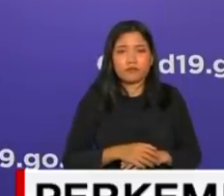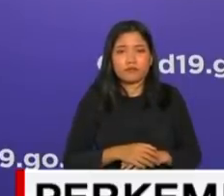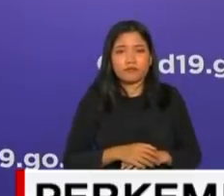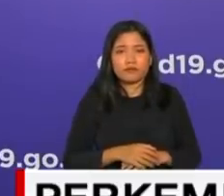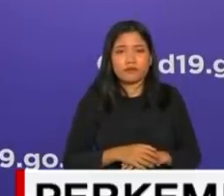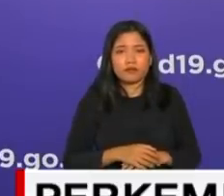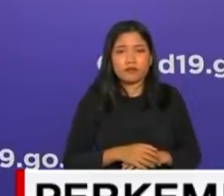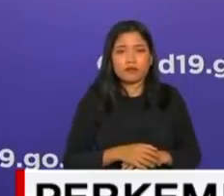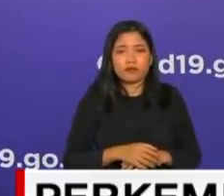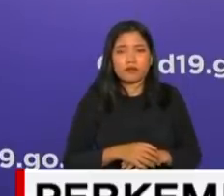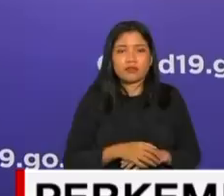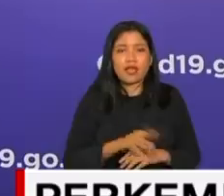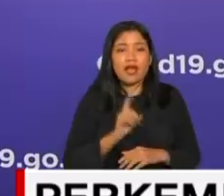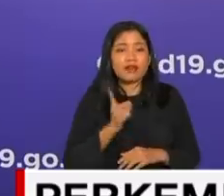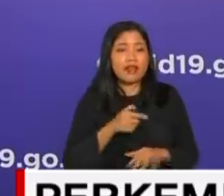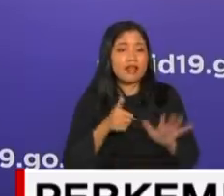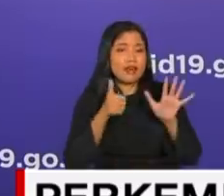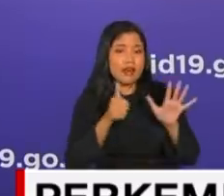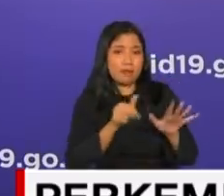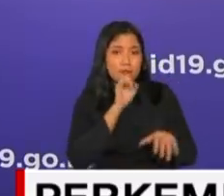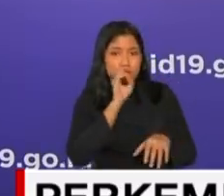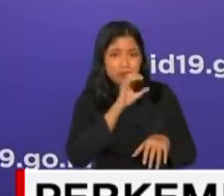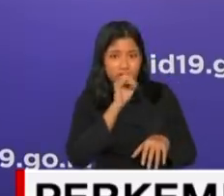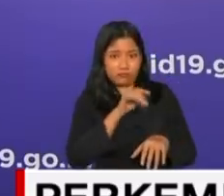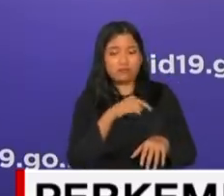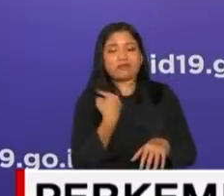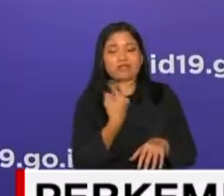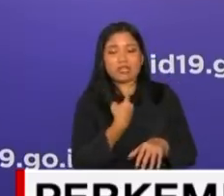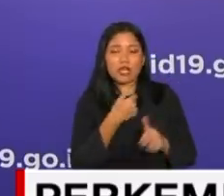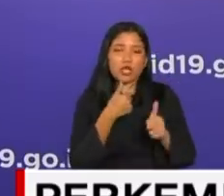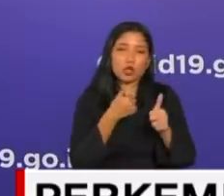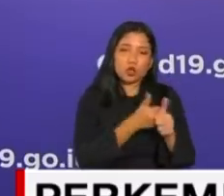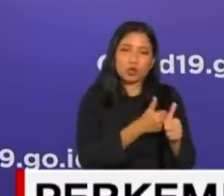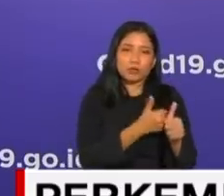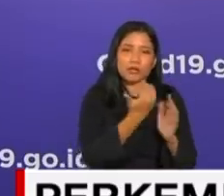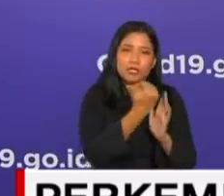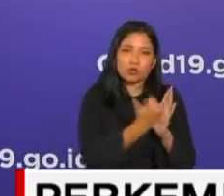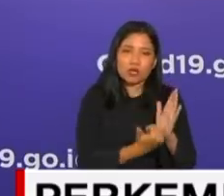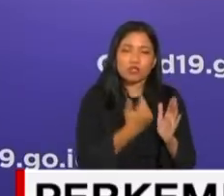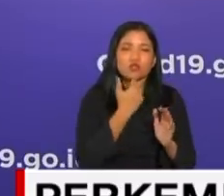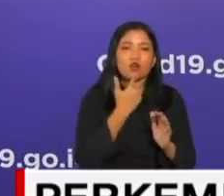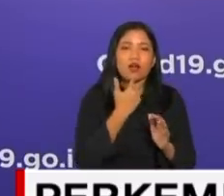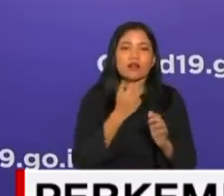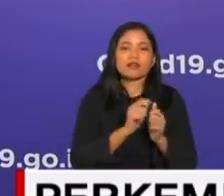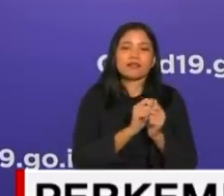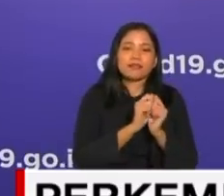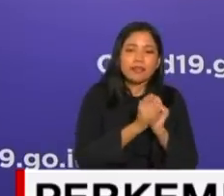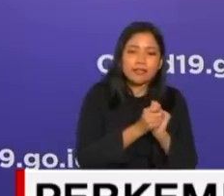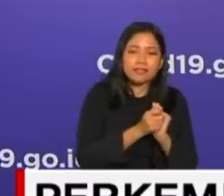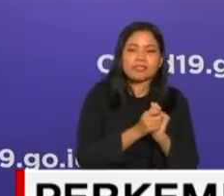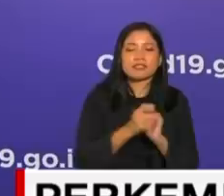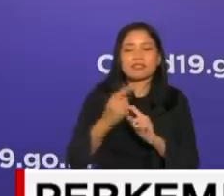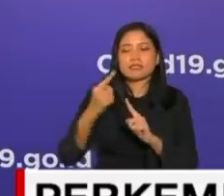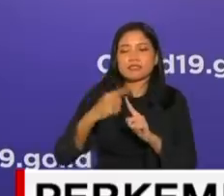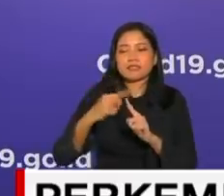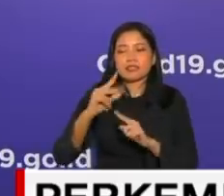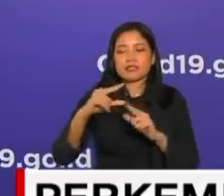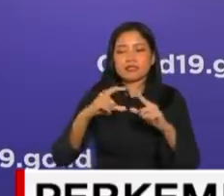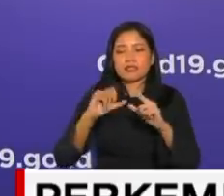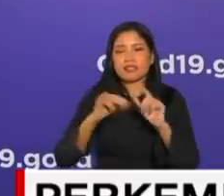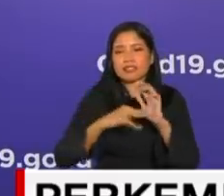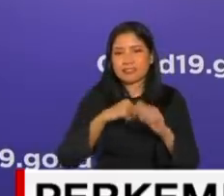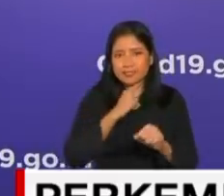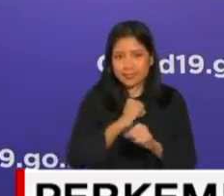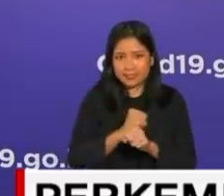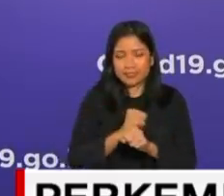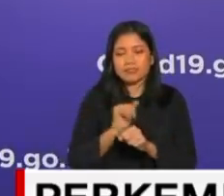memenjarakannya dengan sebaik-baiknya perintah untuk melaksanakan testing tracing treatment termasuk